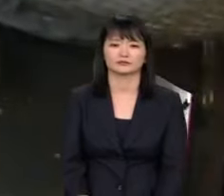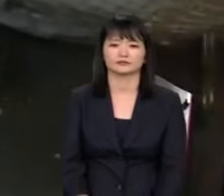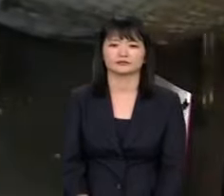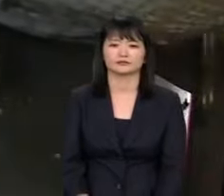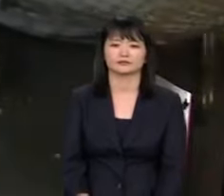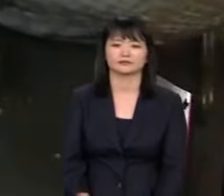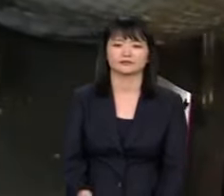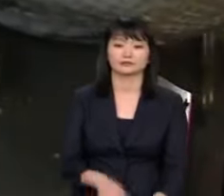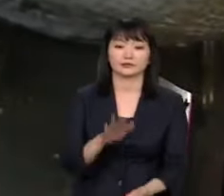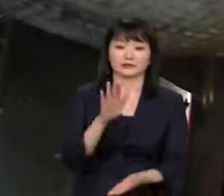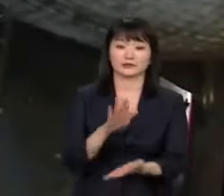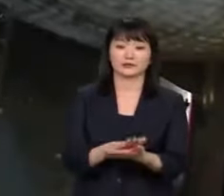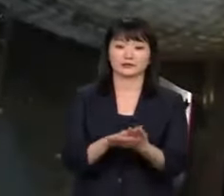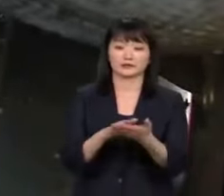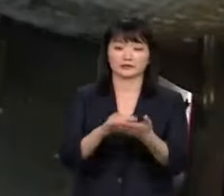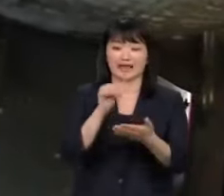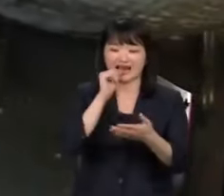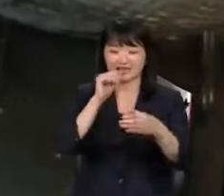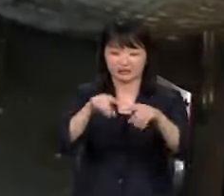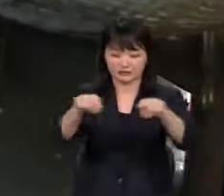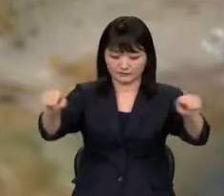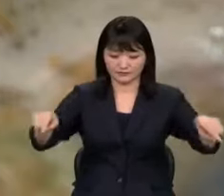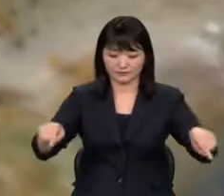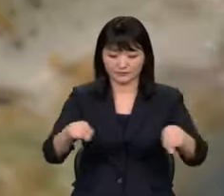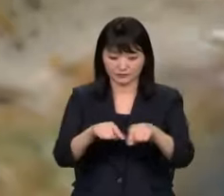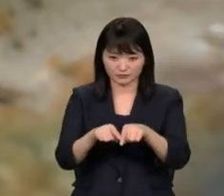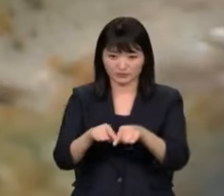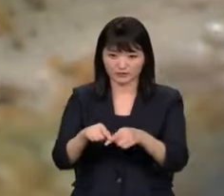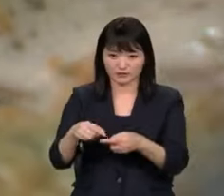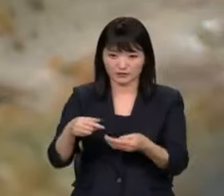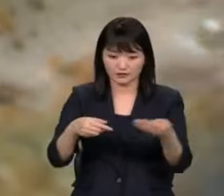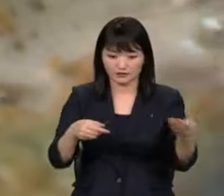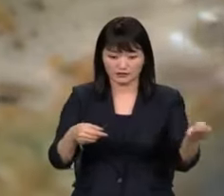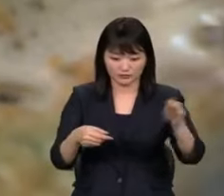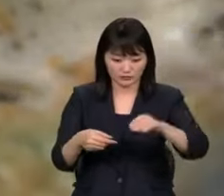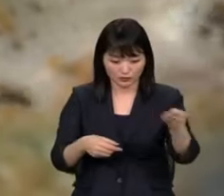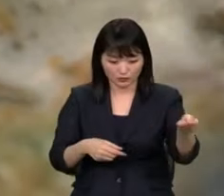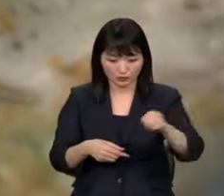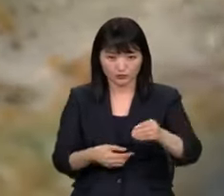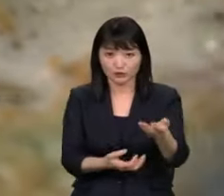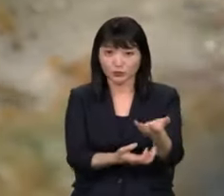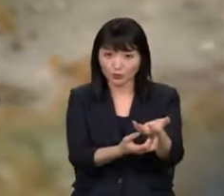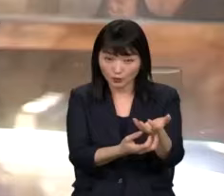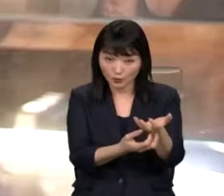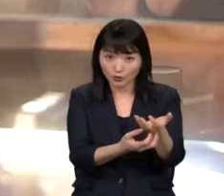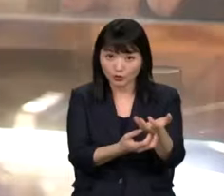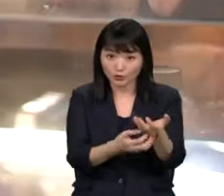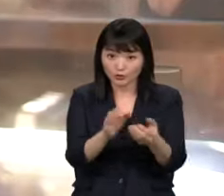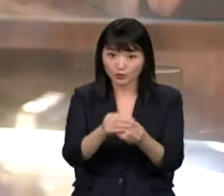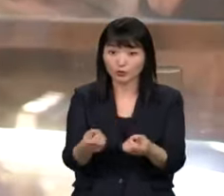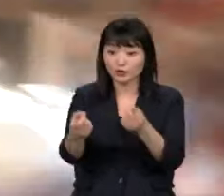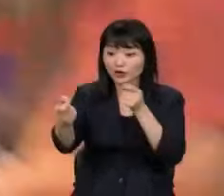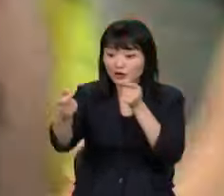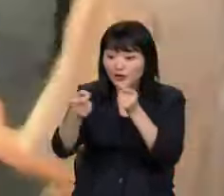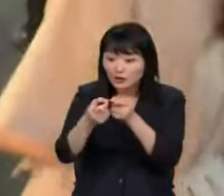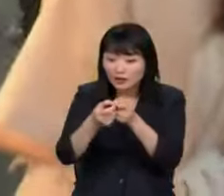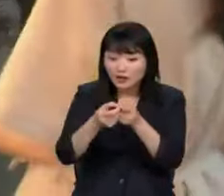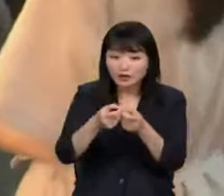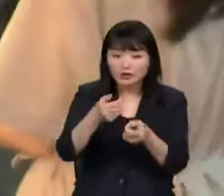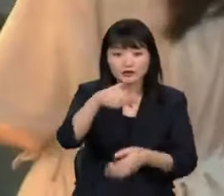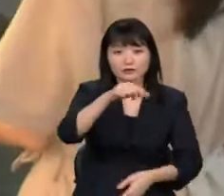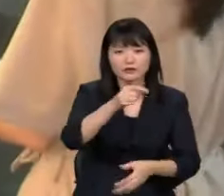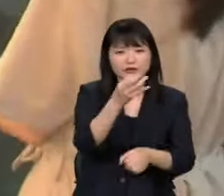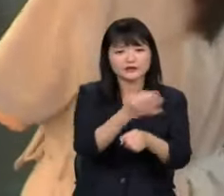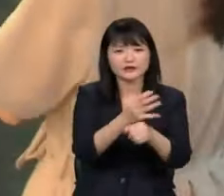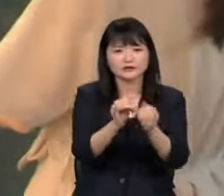뜨겁게 달궈진 철판 위로 전이 노릇노릇 익어갑니다. 추석을 앞두고 각종 전을 사기 위한 줄도 길게